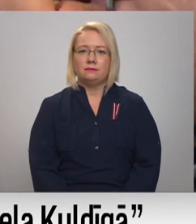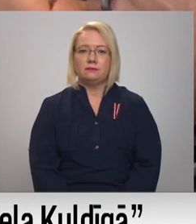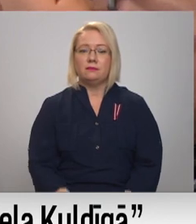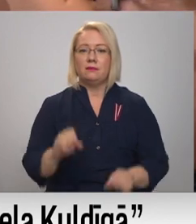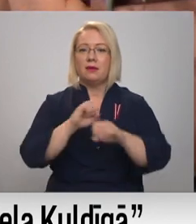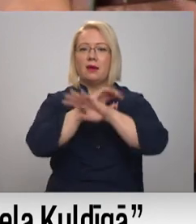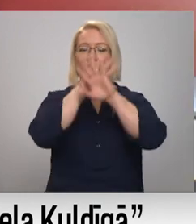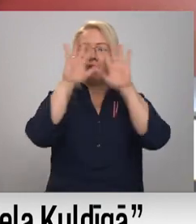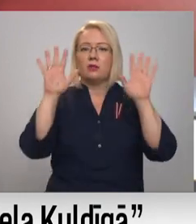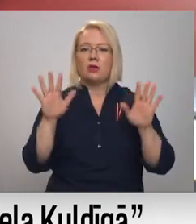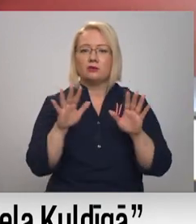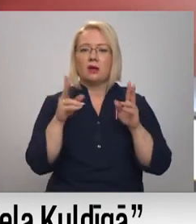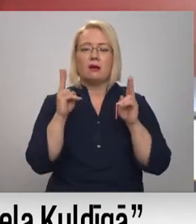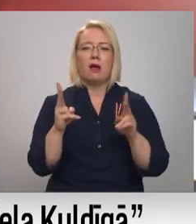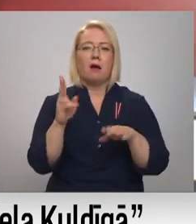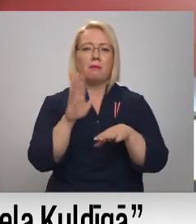Gaistošu kā